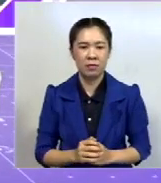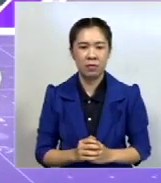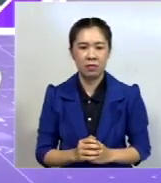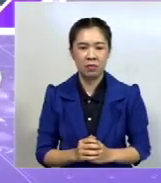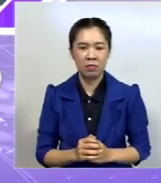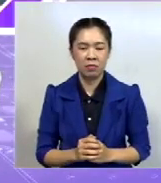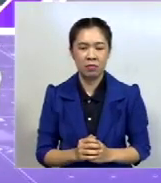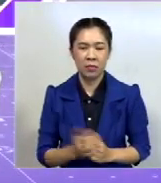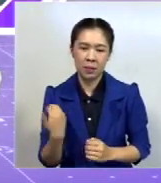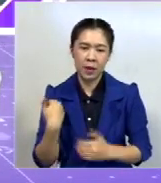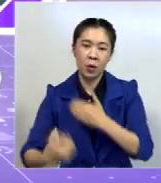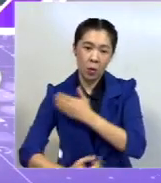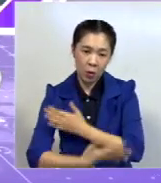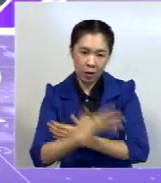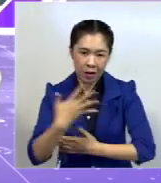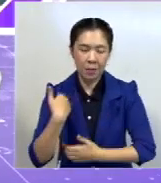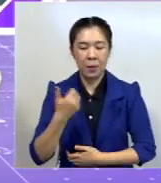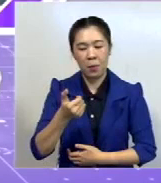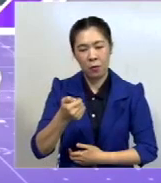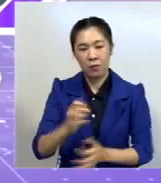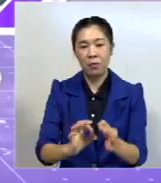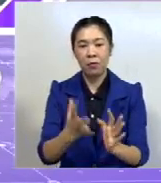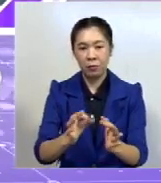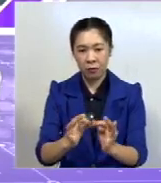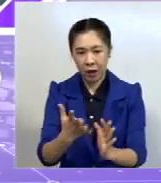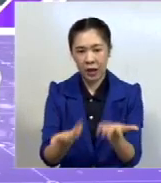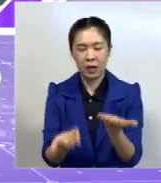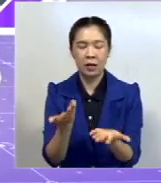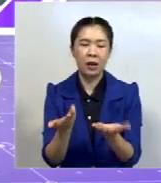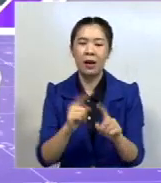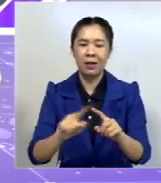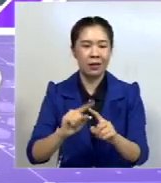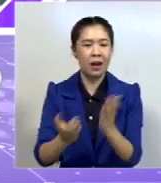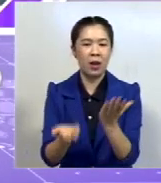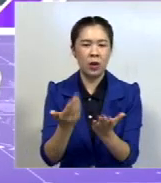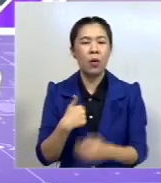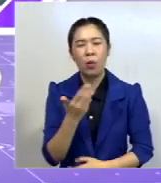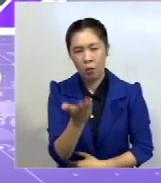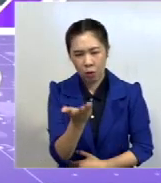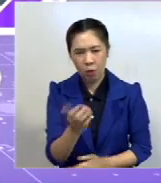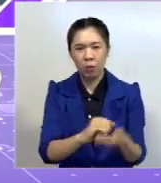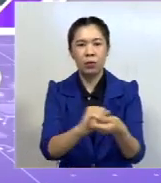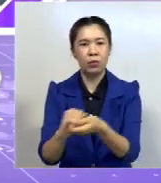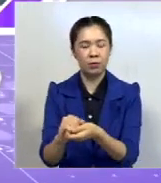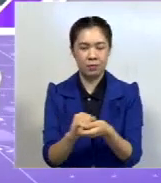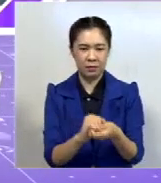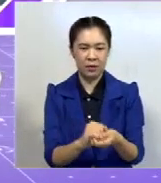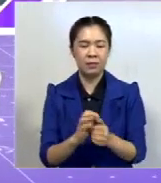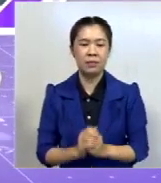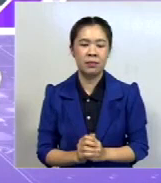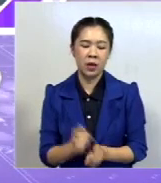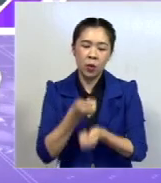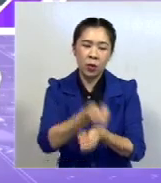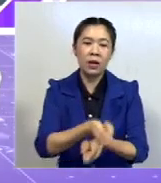อะไรก็ตามที่มีโอกาสที่จะทำให้เกิดประกายไฟขึ้นแล้วมีโอกาสที่จะกระเด็นหรือระเบิดจะขอร้องกันครับขอความร่วมมือกันรวมถึงพื้นที่เกษต